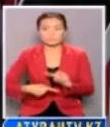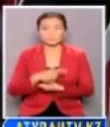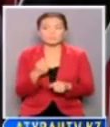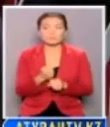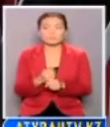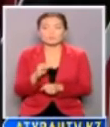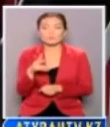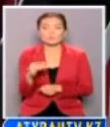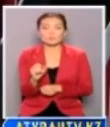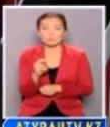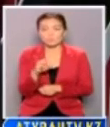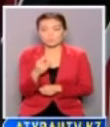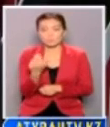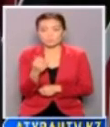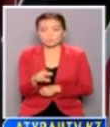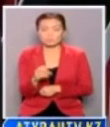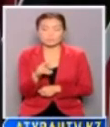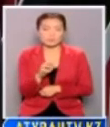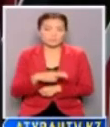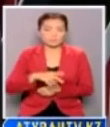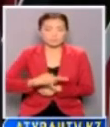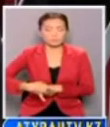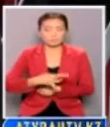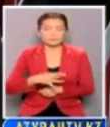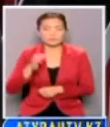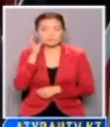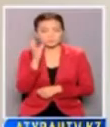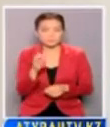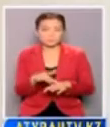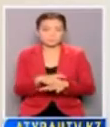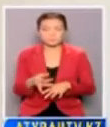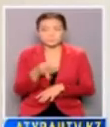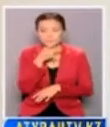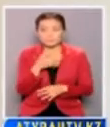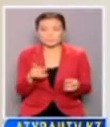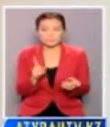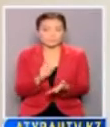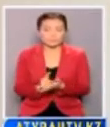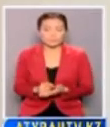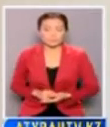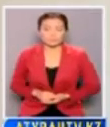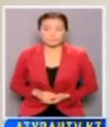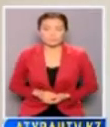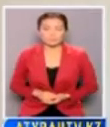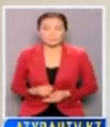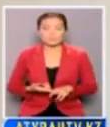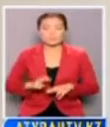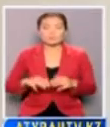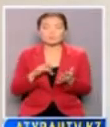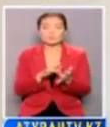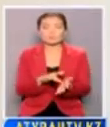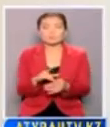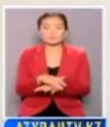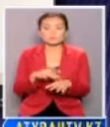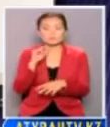Жылой ауданындағы Ақмешіт қорымы Махамбет Өтемісұлының кесенесі де халық назарында болуы керек дейді маман. Себебі туризм